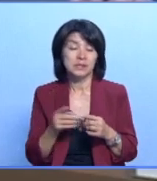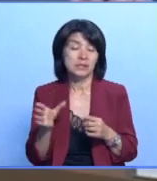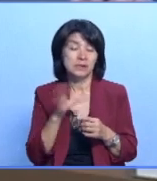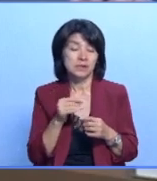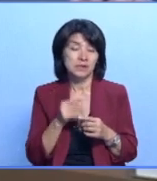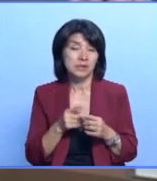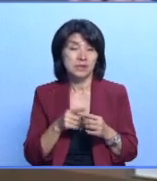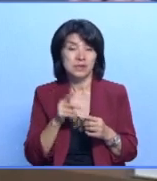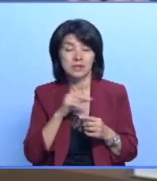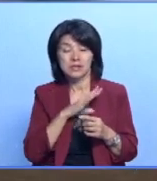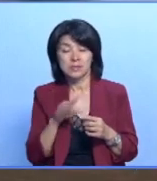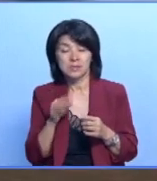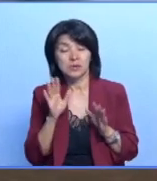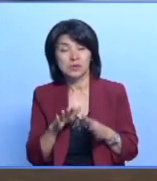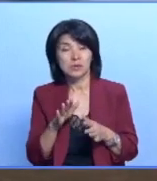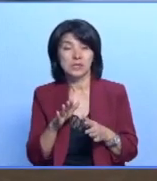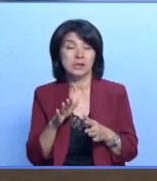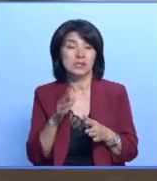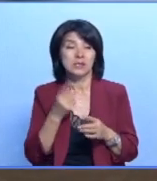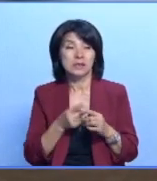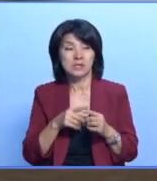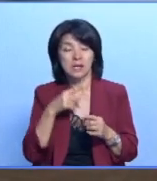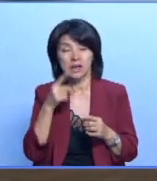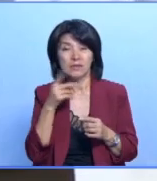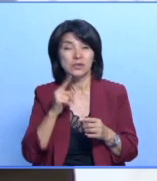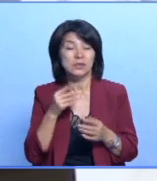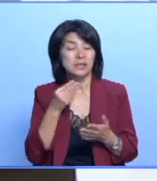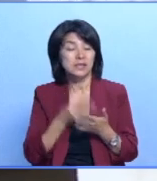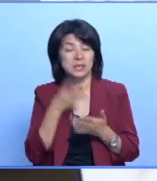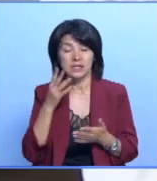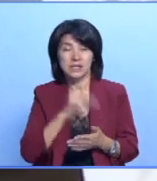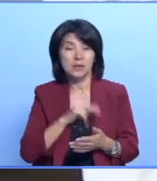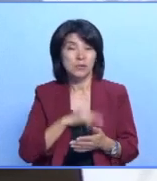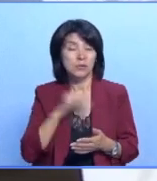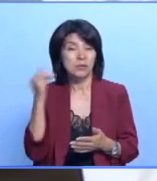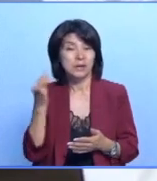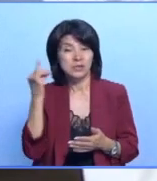религиозной грамотности молодежи. Эксперты говорят, что это ценная работа по истории ислама.